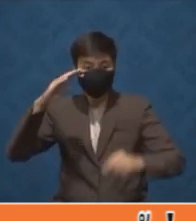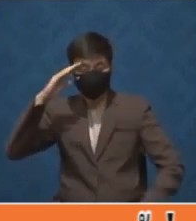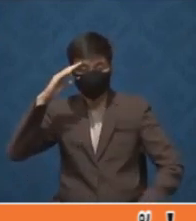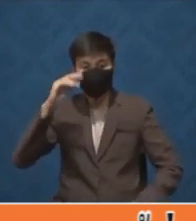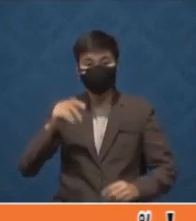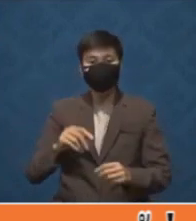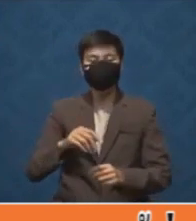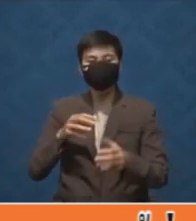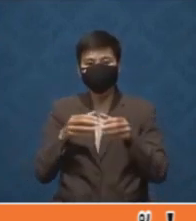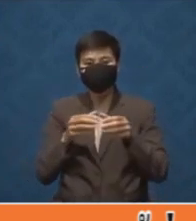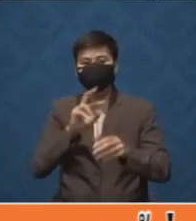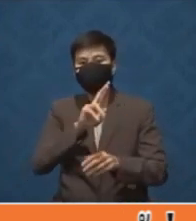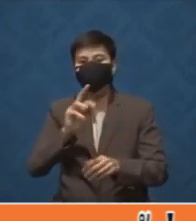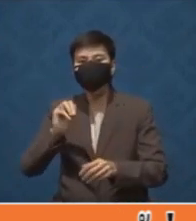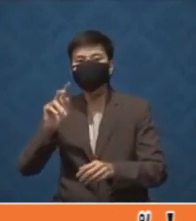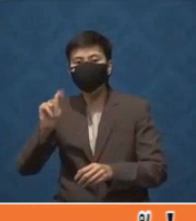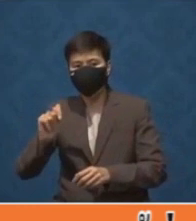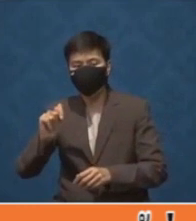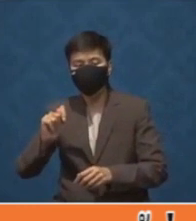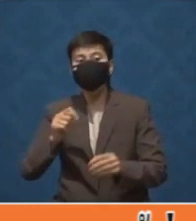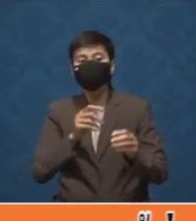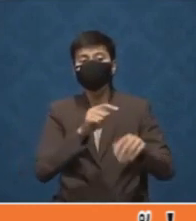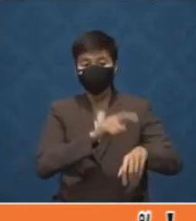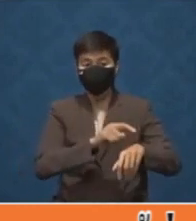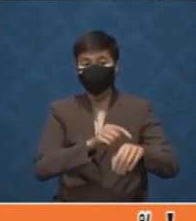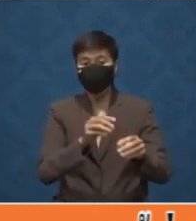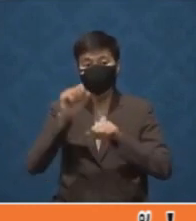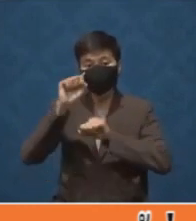ตรีสามารถประกาศและขยาย